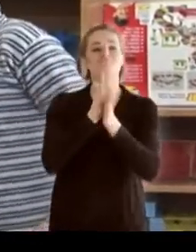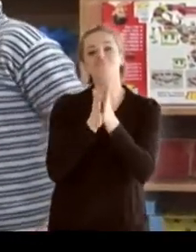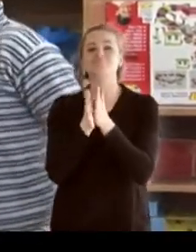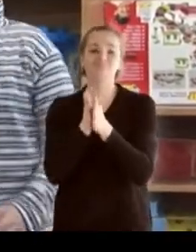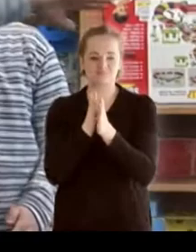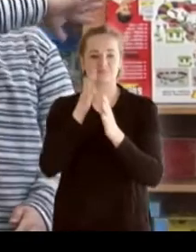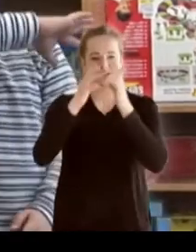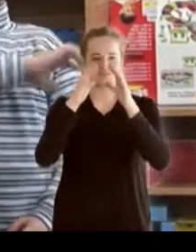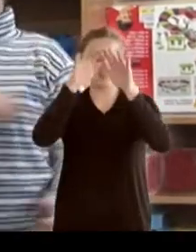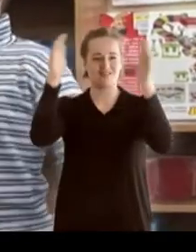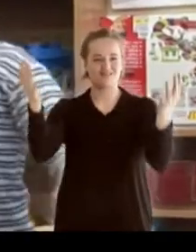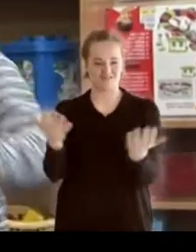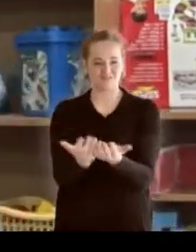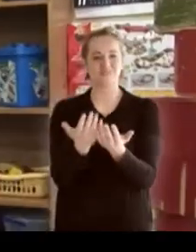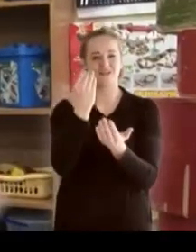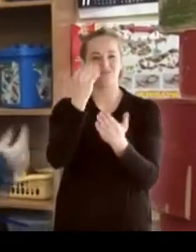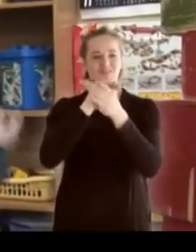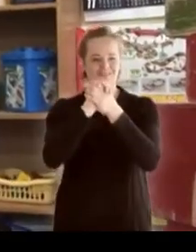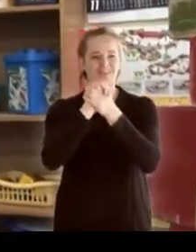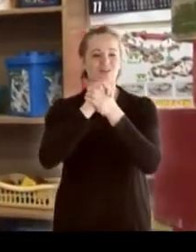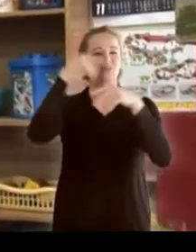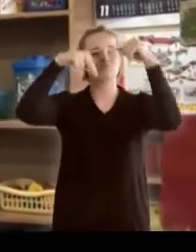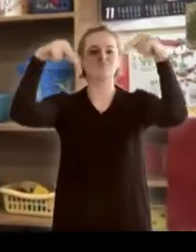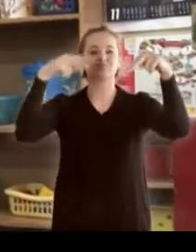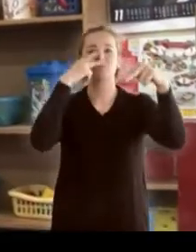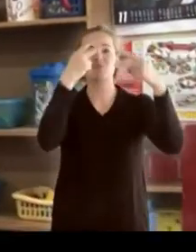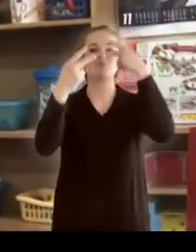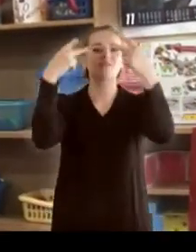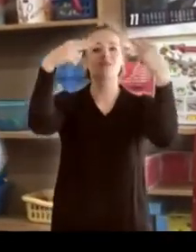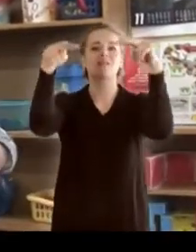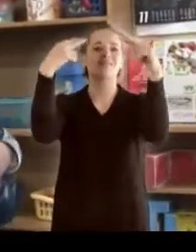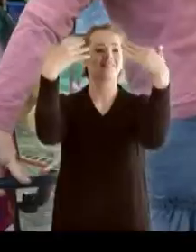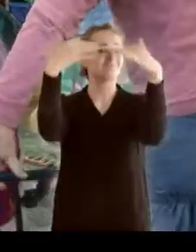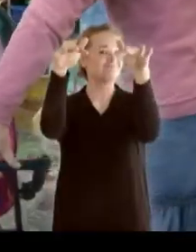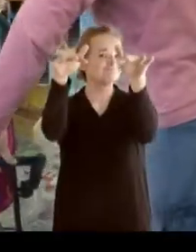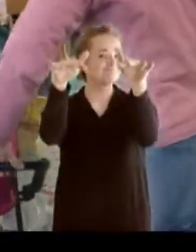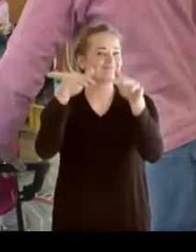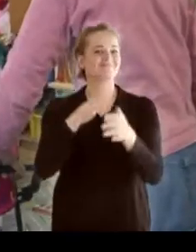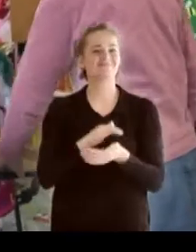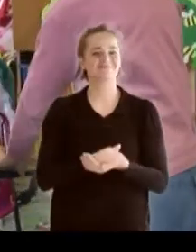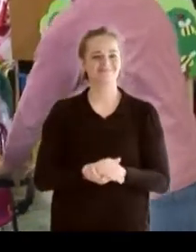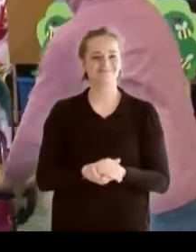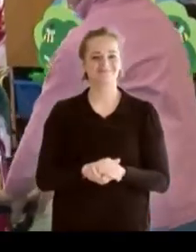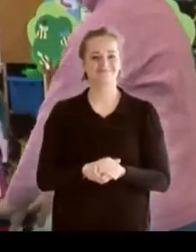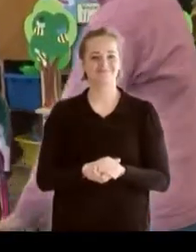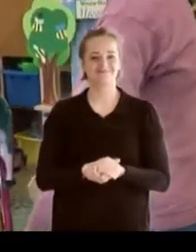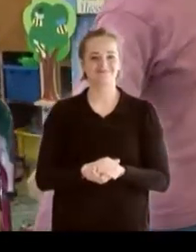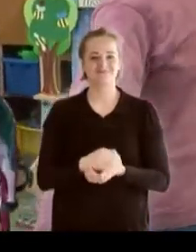sakai, išgirs pasaulis draugai. Džiaugsmą širdelį